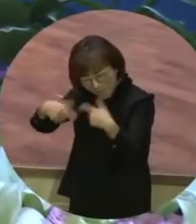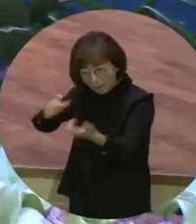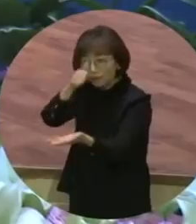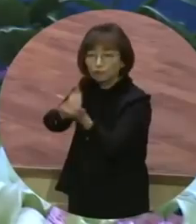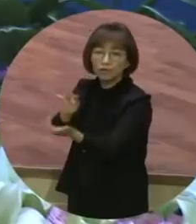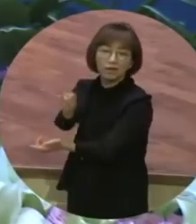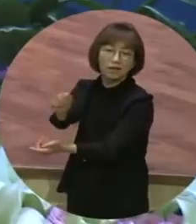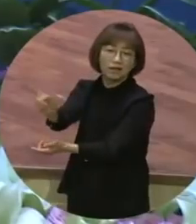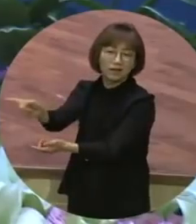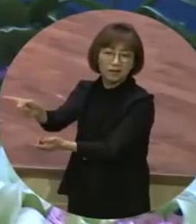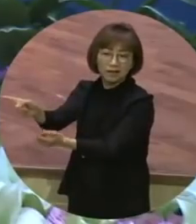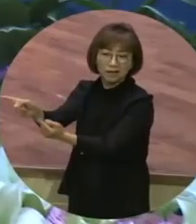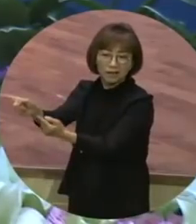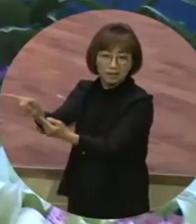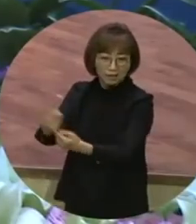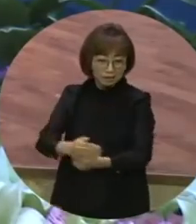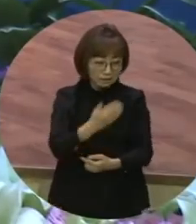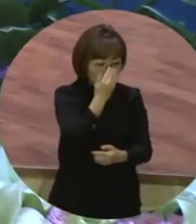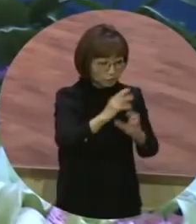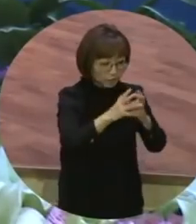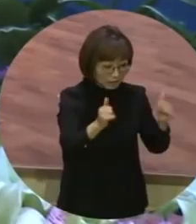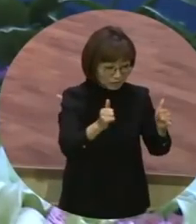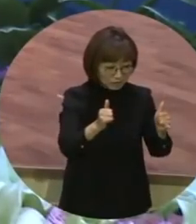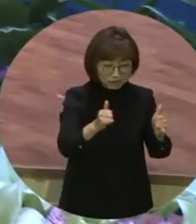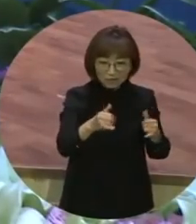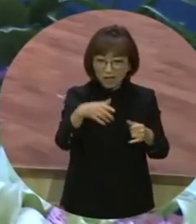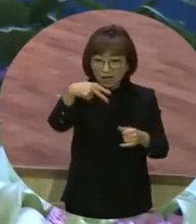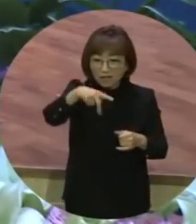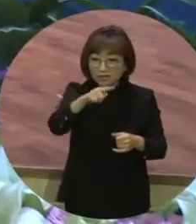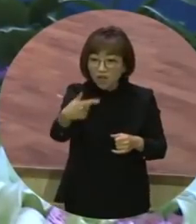했습니다. 사도 바울은 이것이 아주